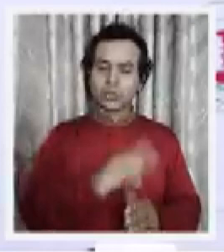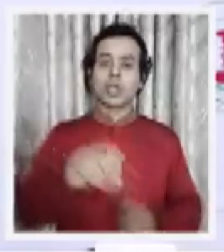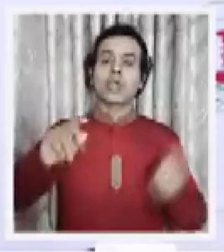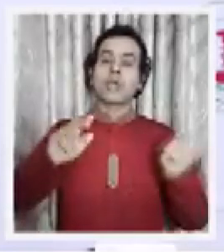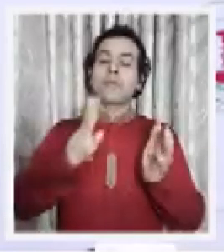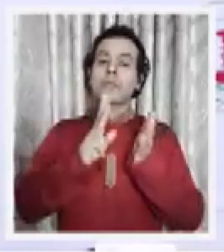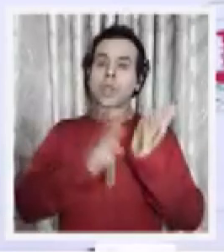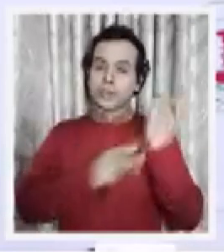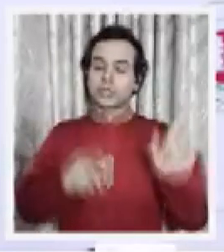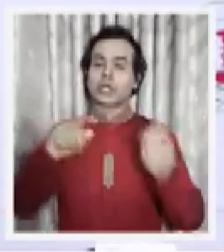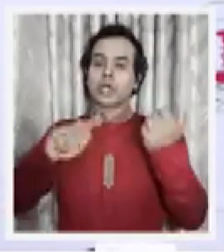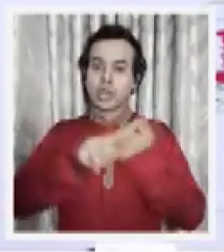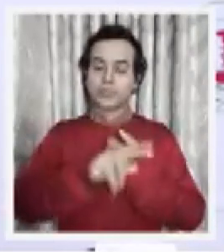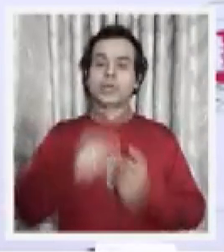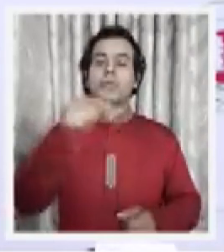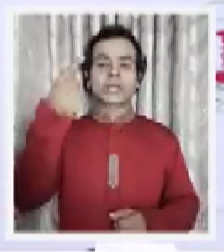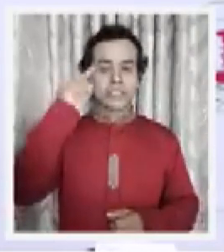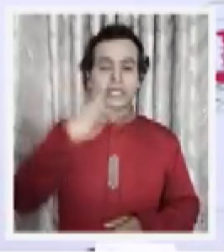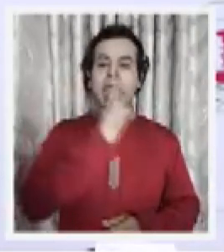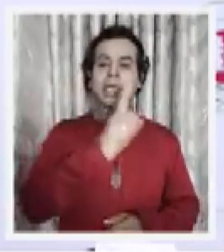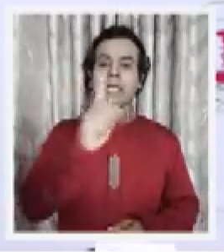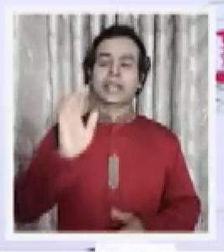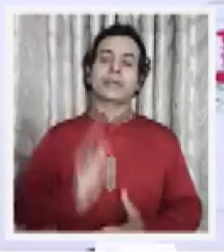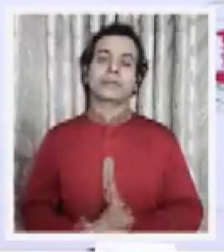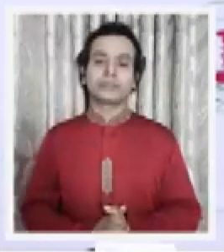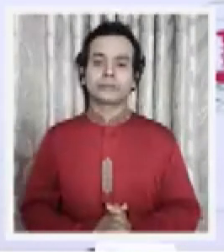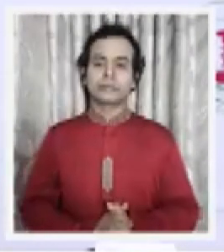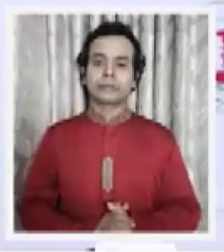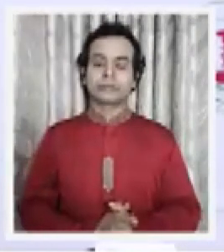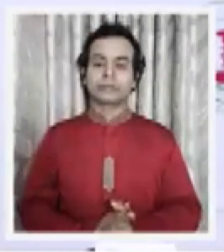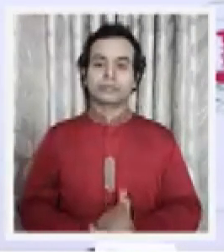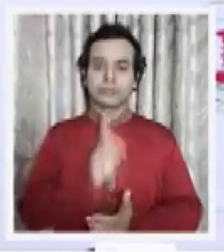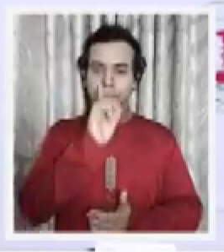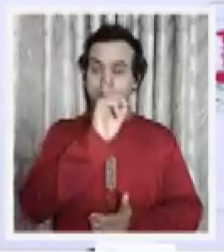3 জন, ময়মনসিংহ, রংপুর এবং সিলেট বিভাগে 1 জন করে।